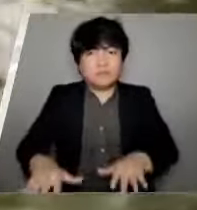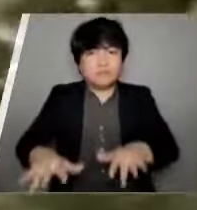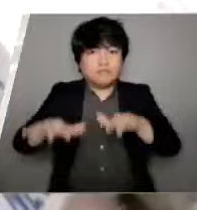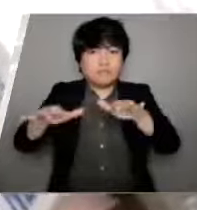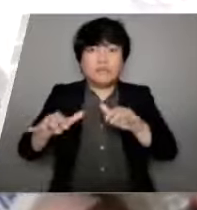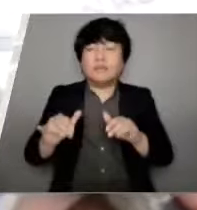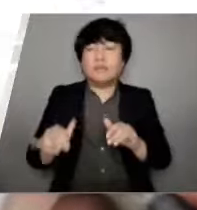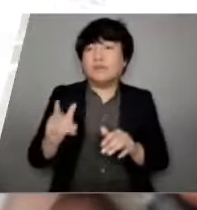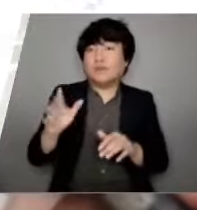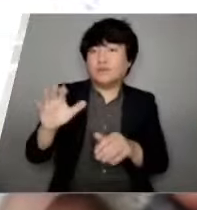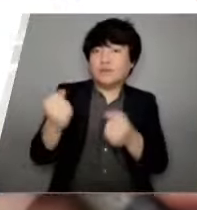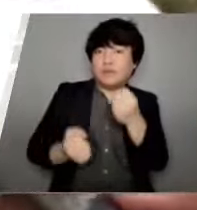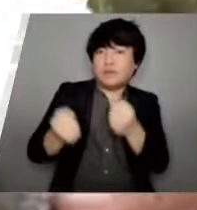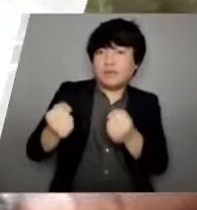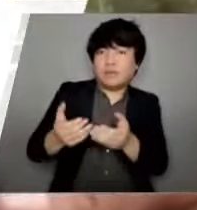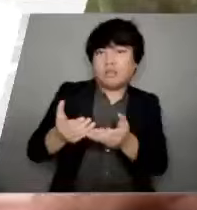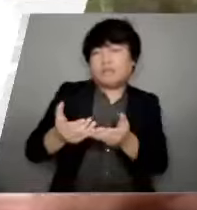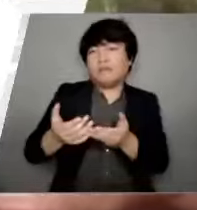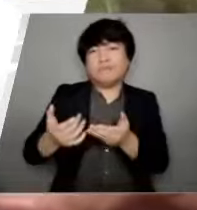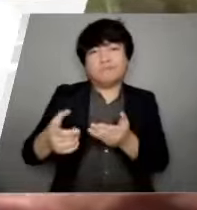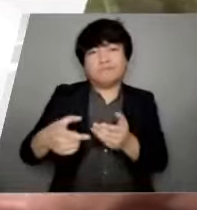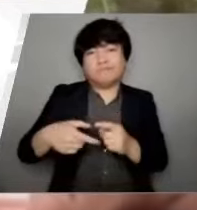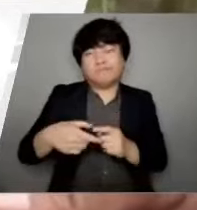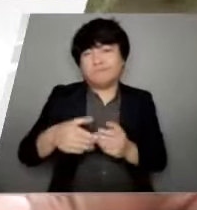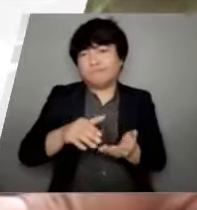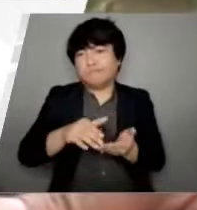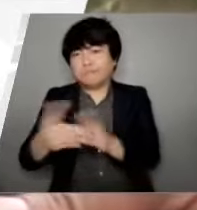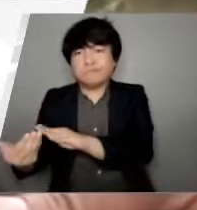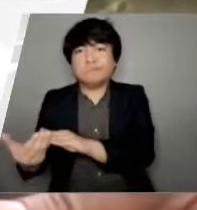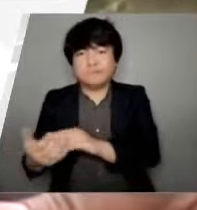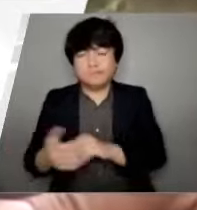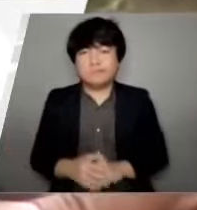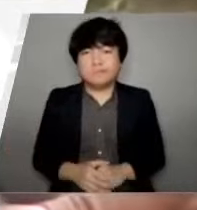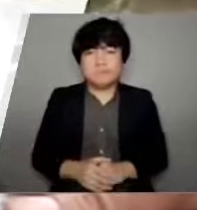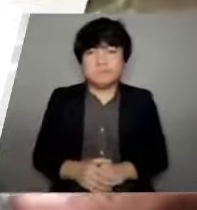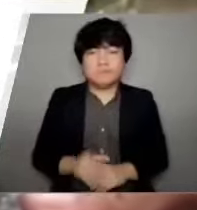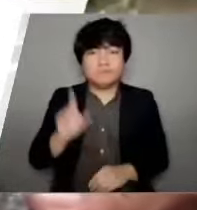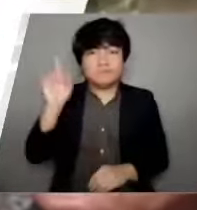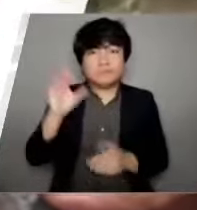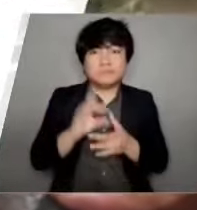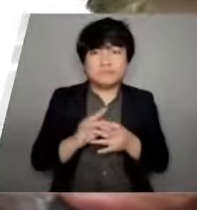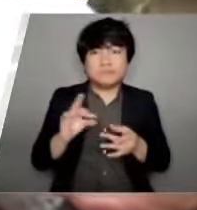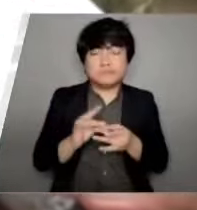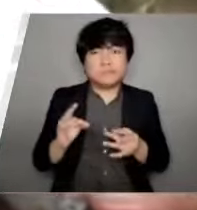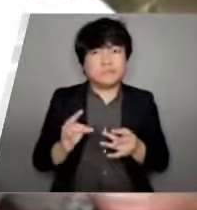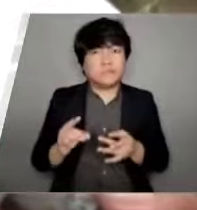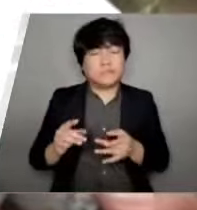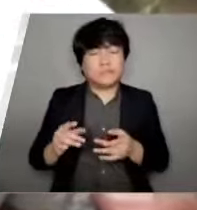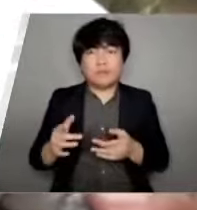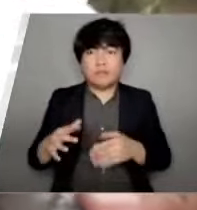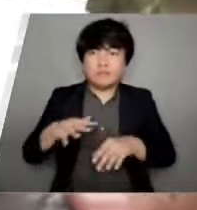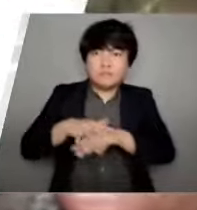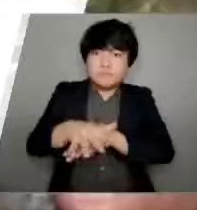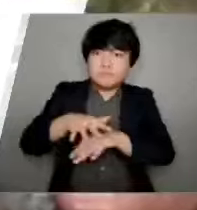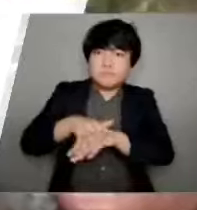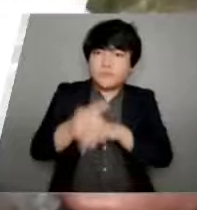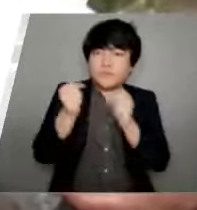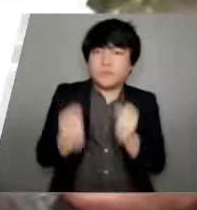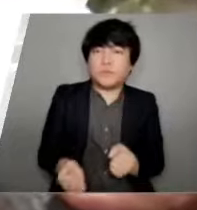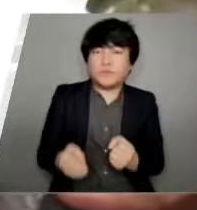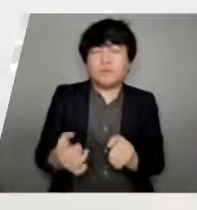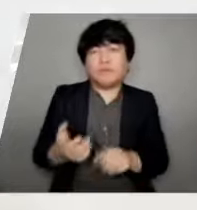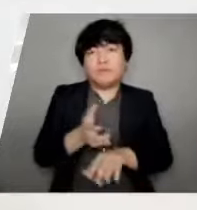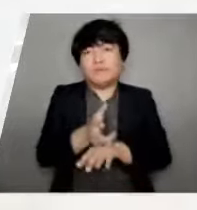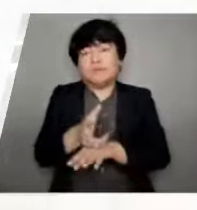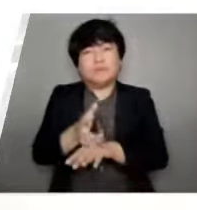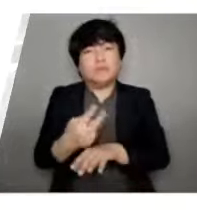sasakyan. Pagsinggit nilang mga igtabang, pagtanaw na ko sasakyan na nag-hazard din ha, nidagan ko, niamba ko sa amua na ngay